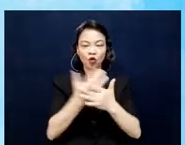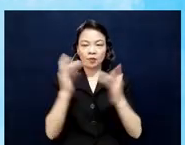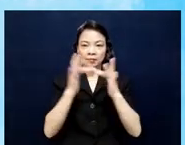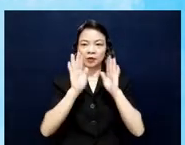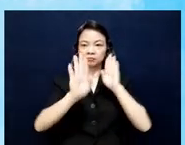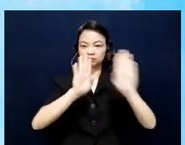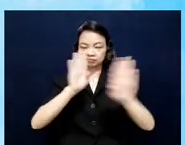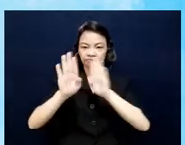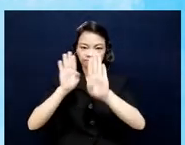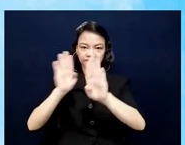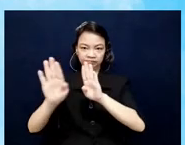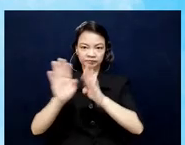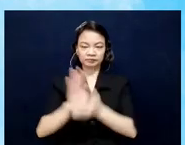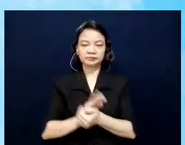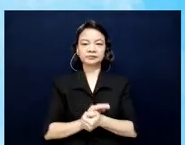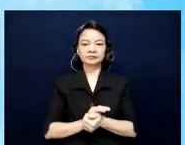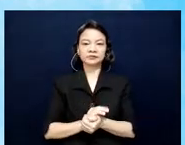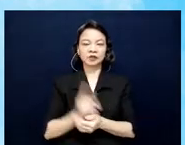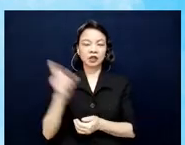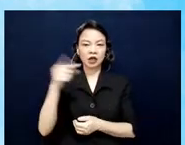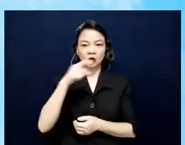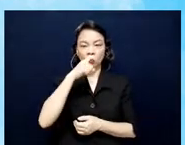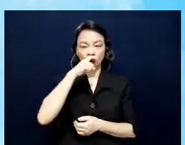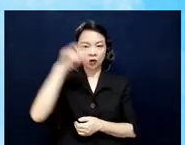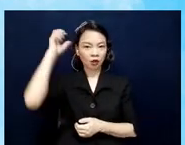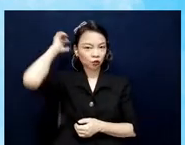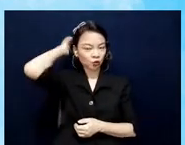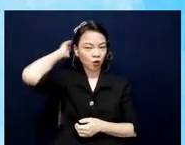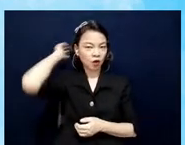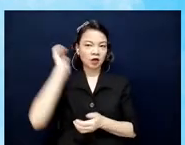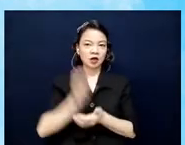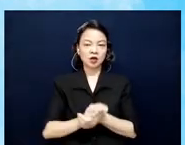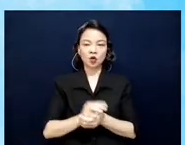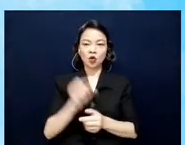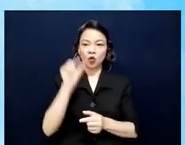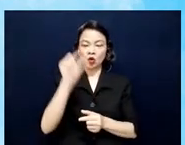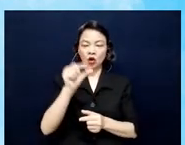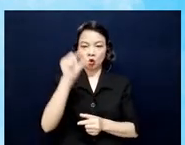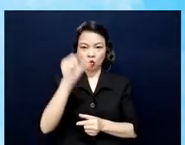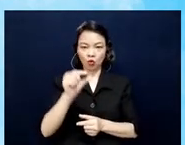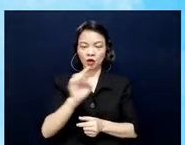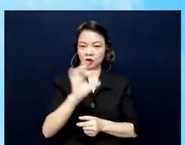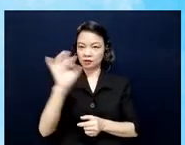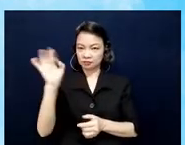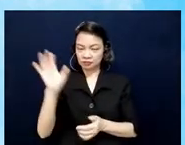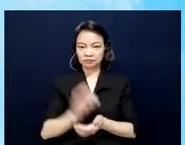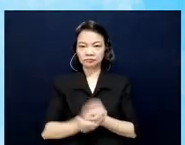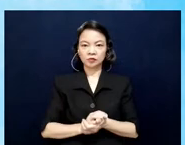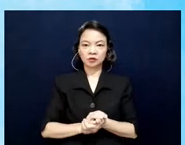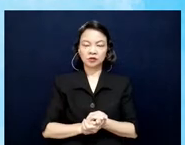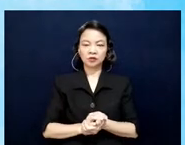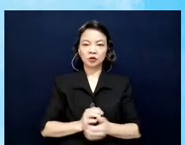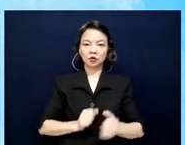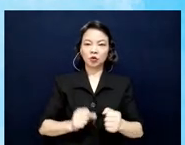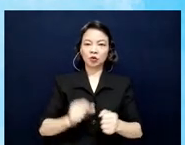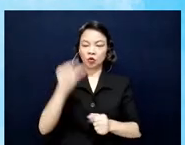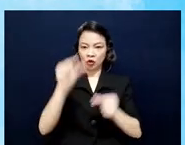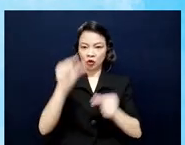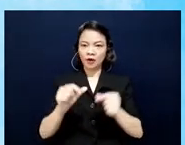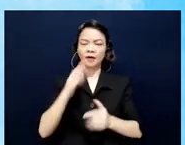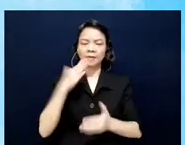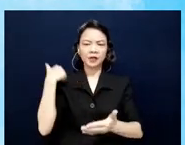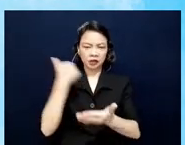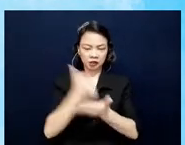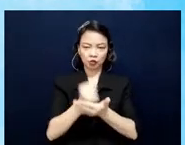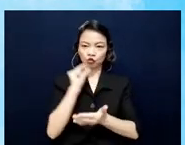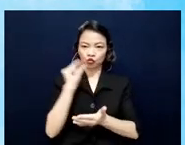dari orang tua, guru, dan profesional juga menjadi aktor penting ya dalam program Young Health Program